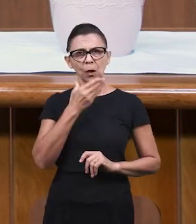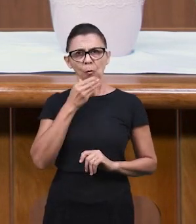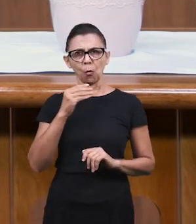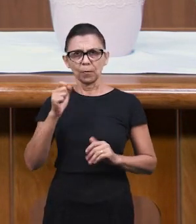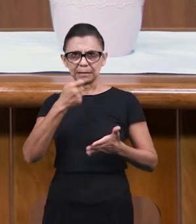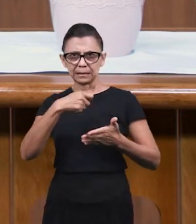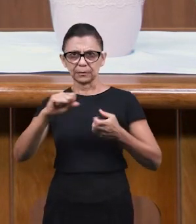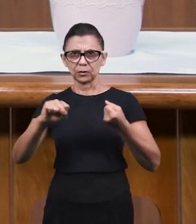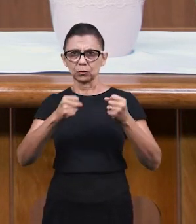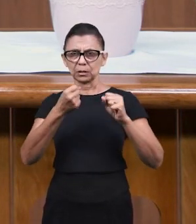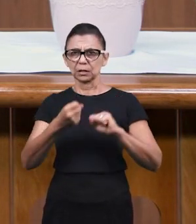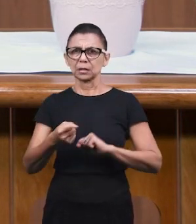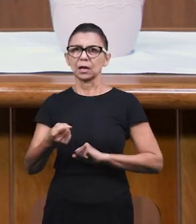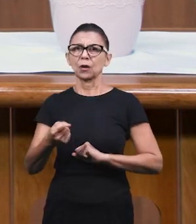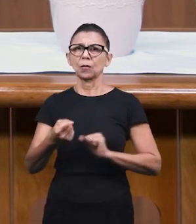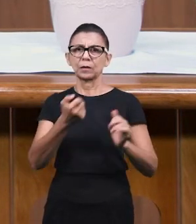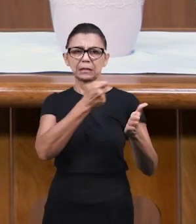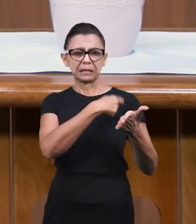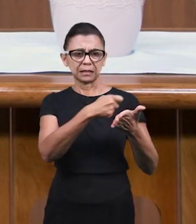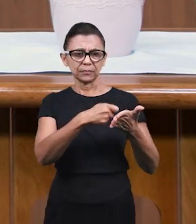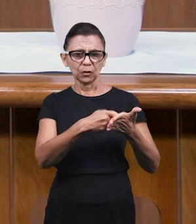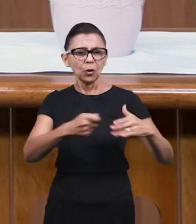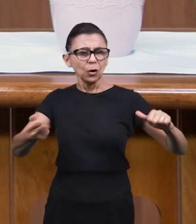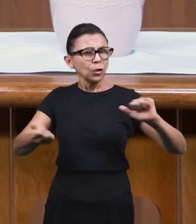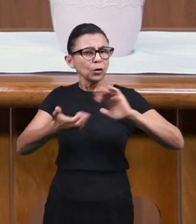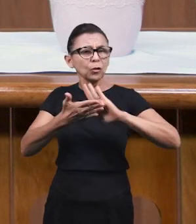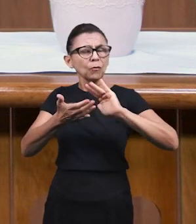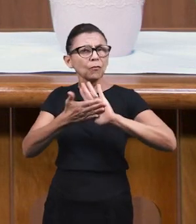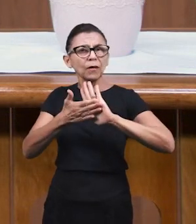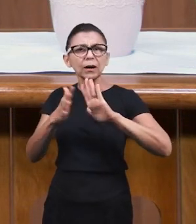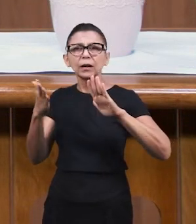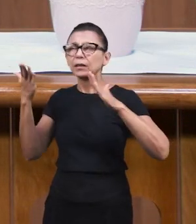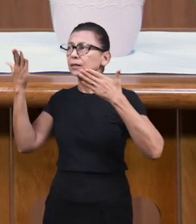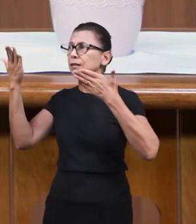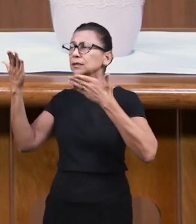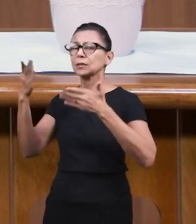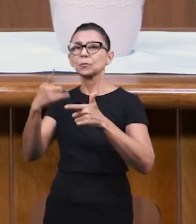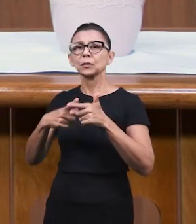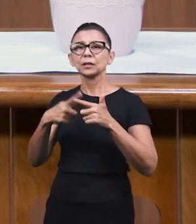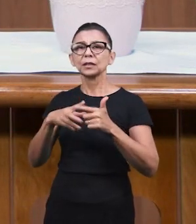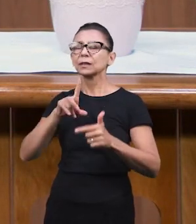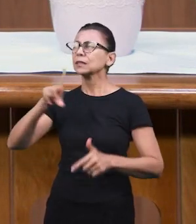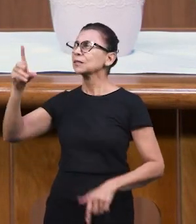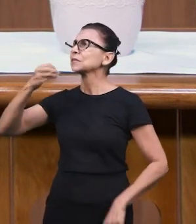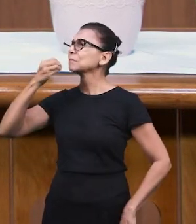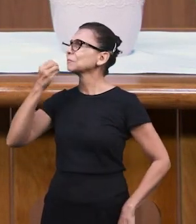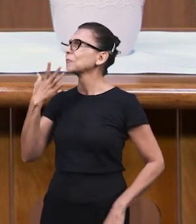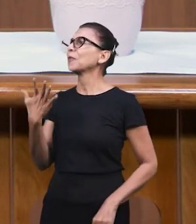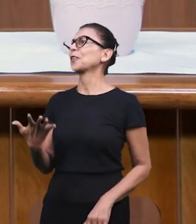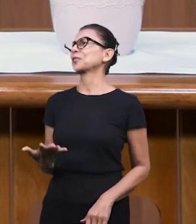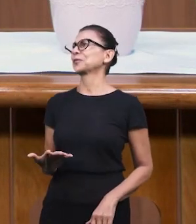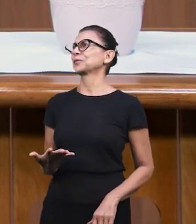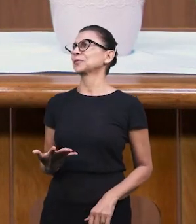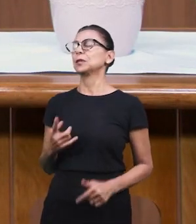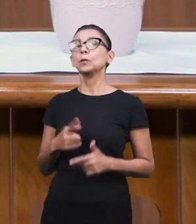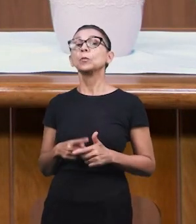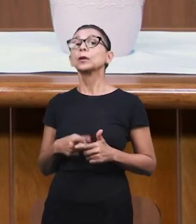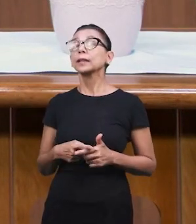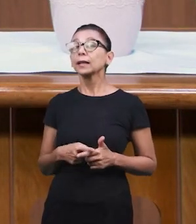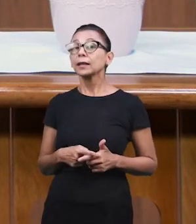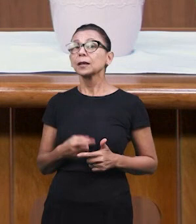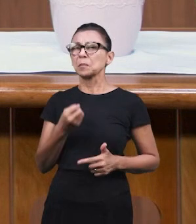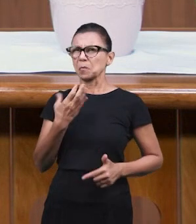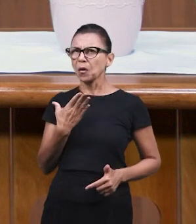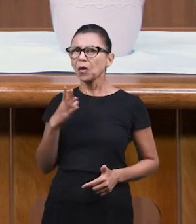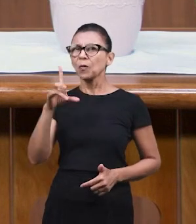нам, когда псалмист пишет: «Славьте Господа, ибо Он благ, ибо Господь благ». Почему Он благ?